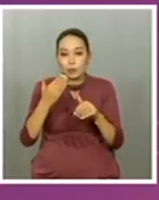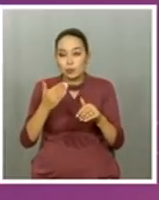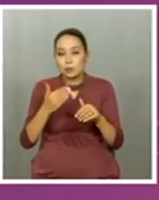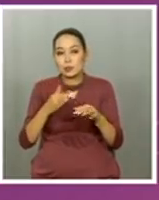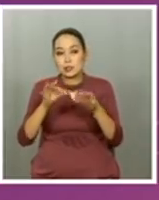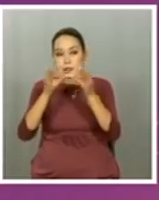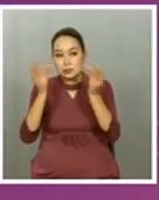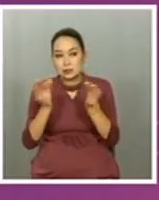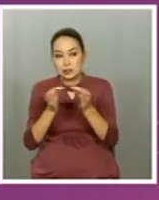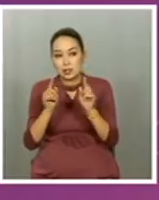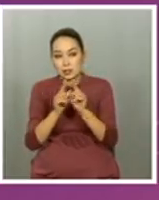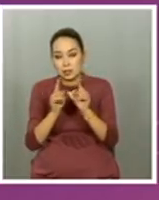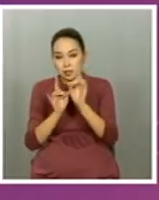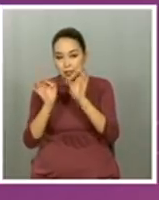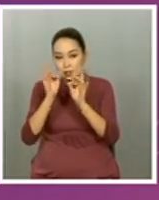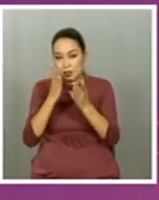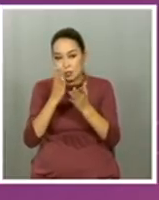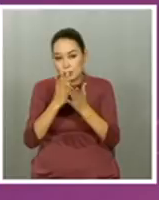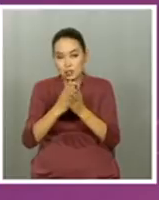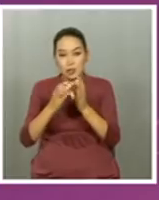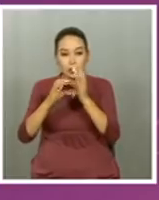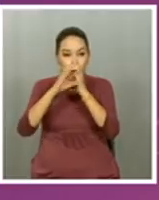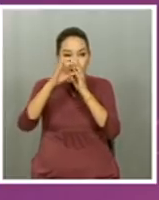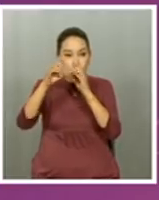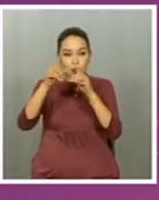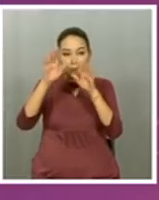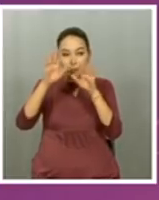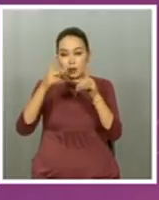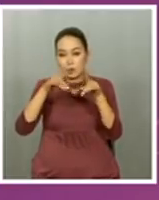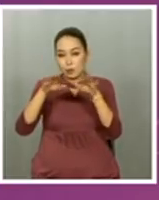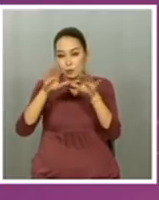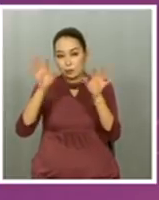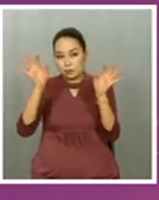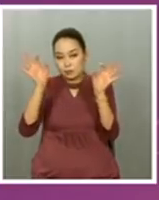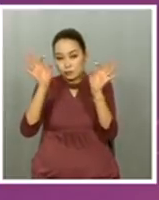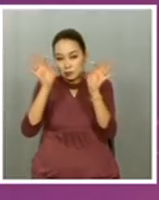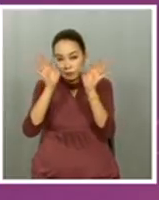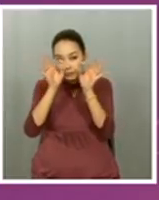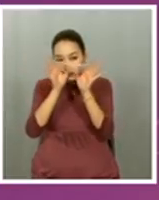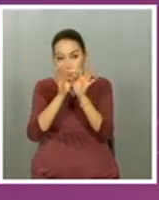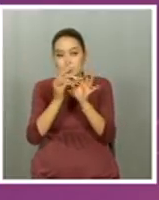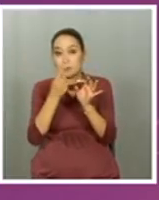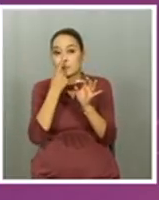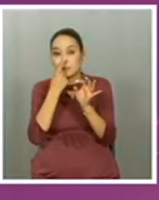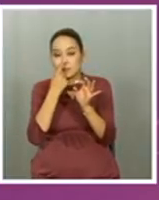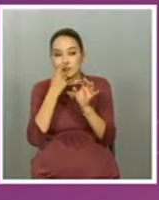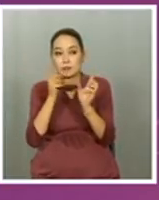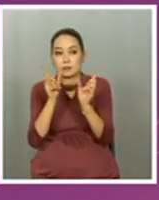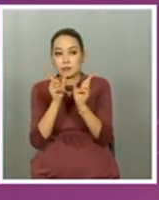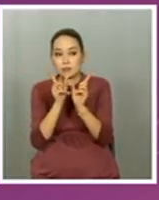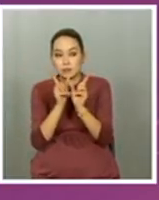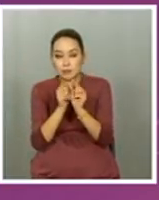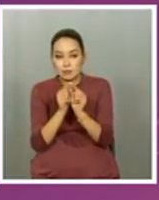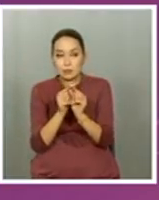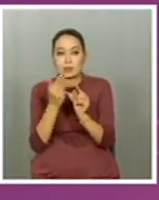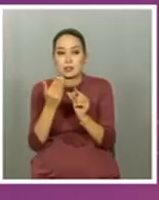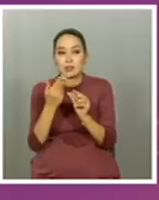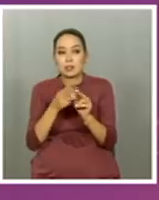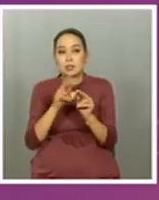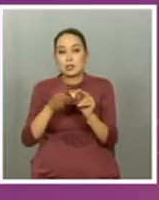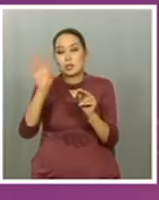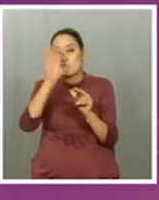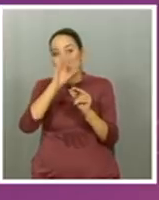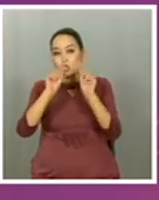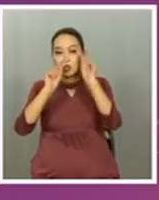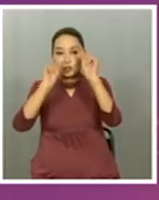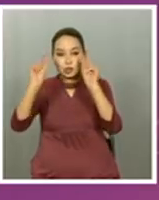қабылдайды. Дифракцияның бір қосалқы әсері бір-біріне жақын орналасқан нүкте кескіндері қосылады. Екі жұлдыз арасында белгілі бір